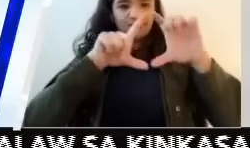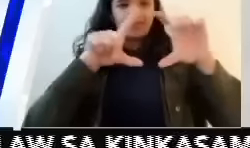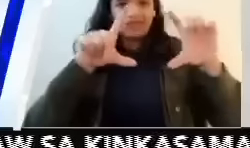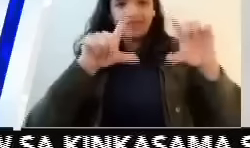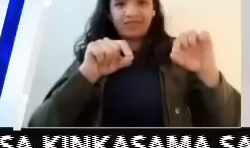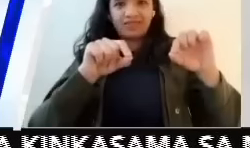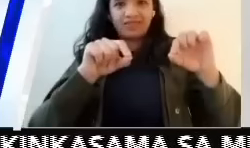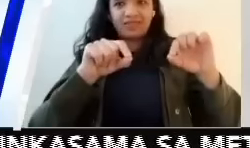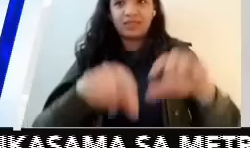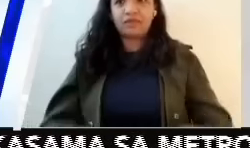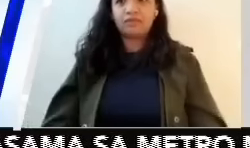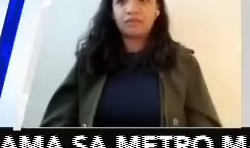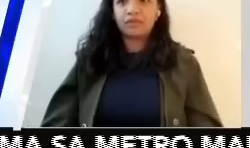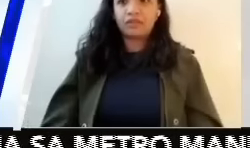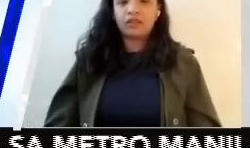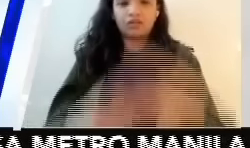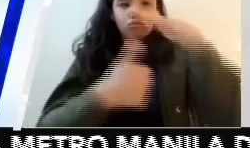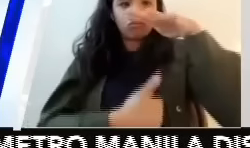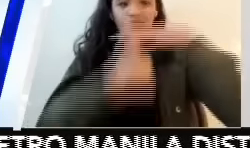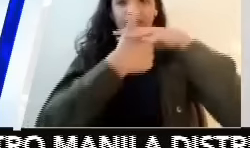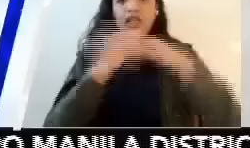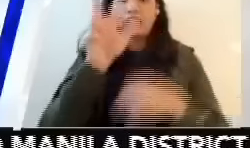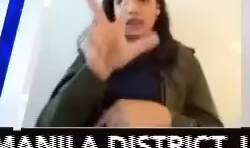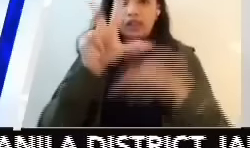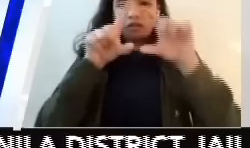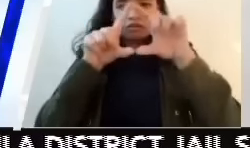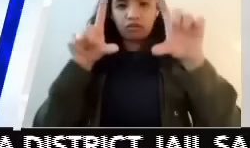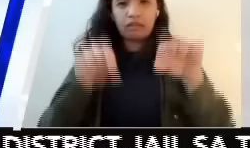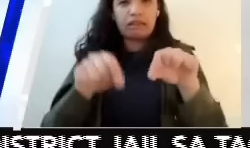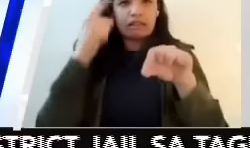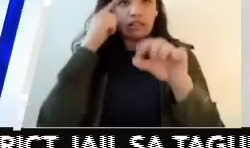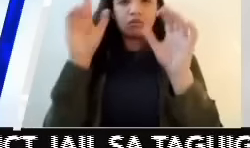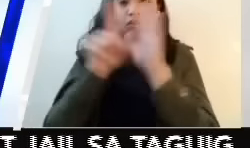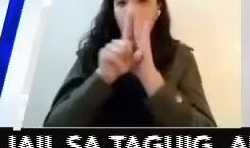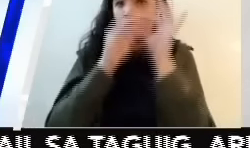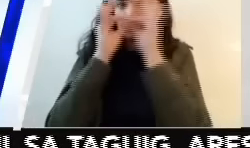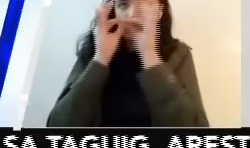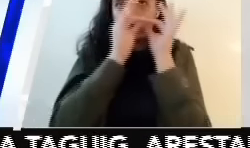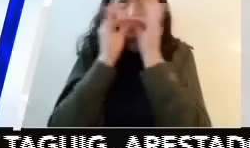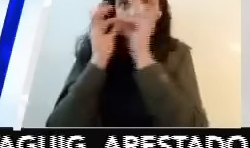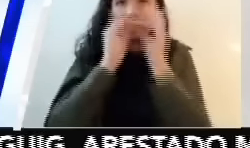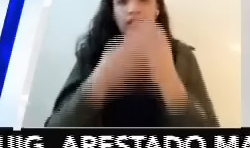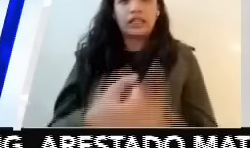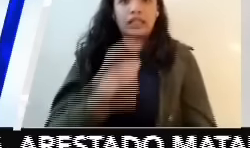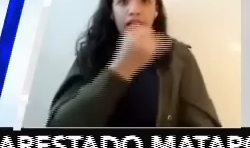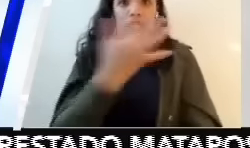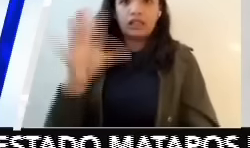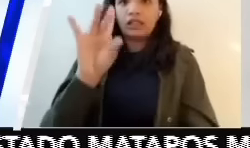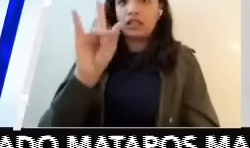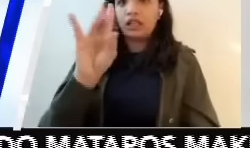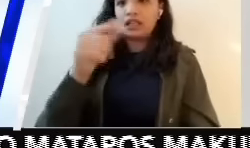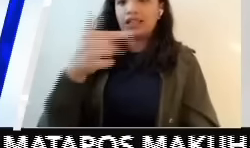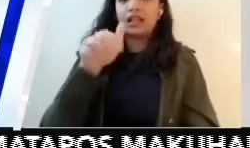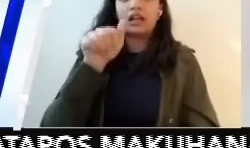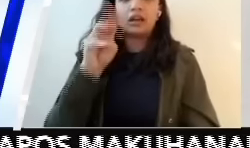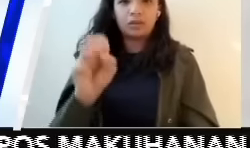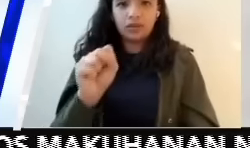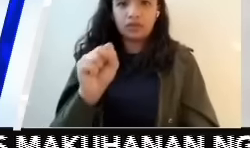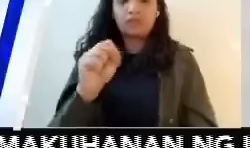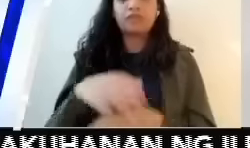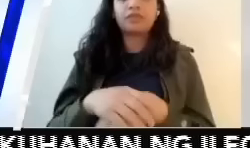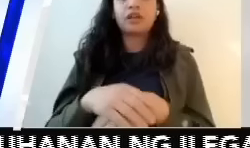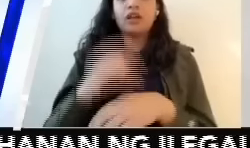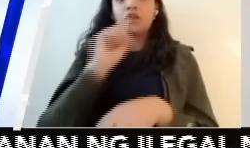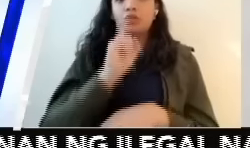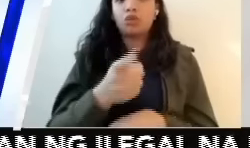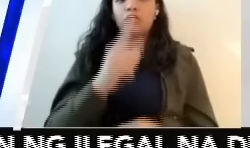Tumambad ang tatlong pakete ng hinihinalang illegal na droga na mahigit 18 gramo ang timbang at tinatayang mahigit 125,000